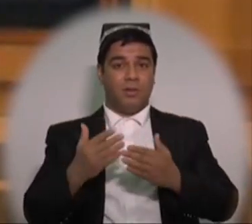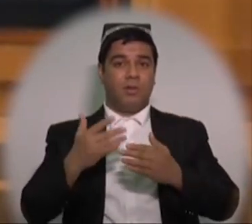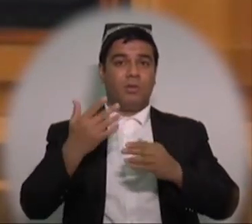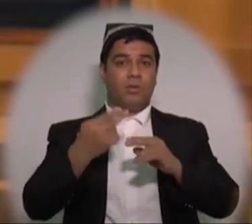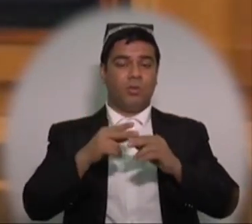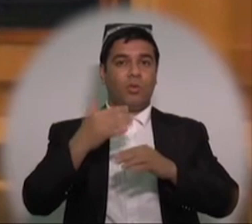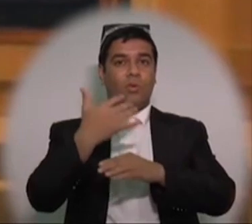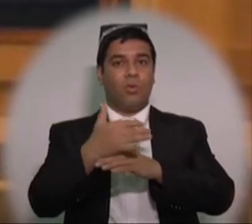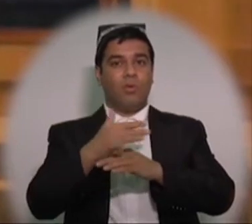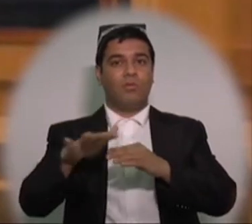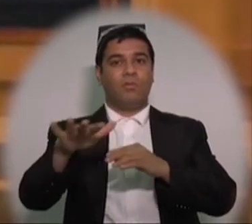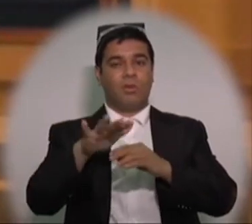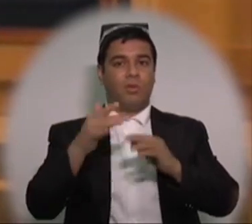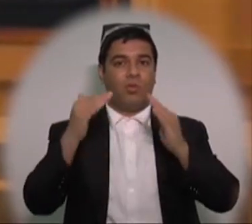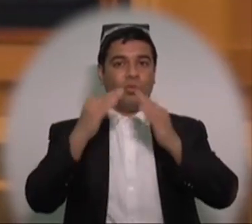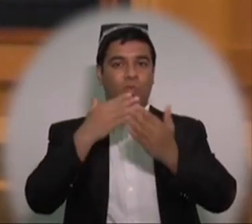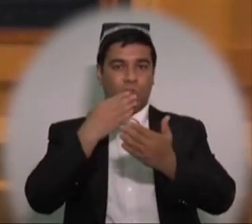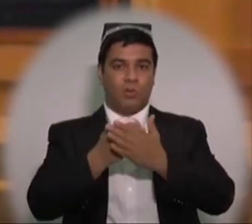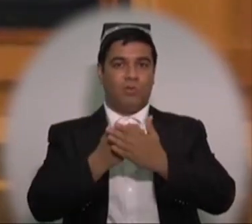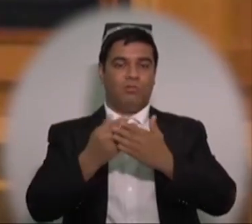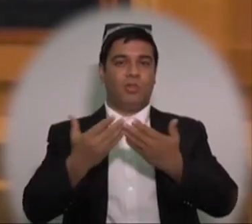hovli haramida o'tkazadi, maskanida o'tkazadi.